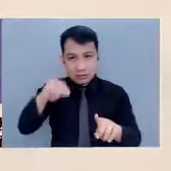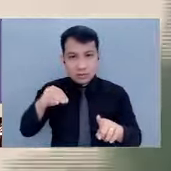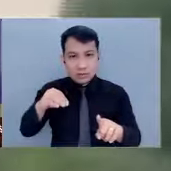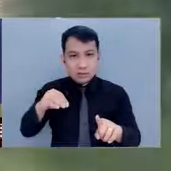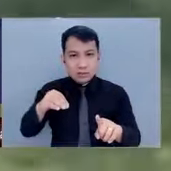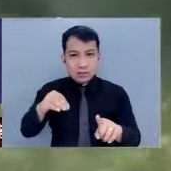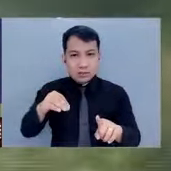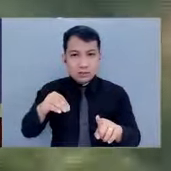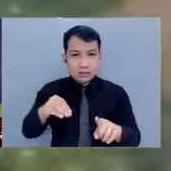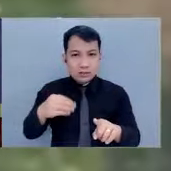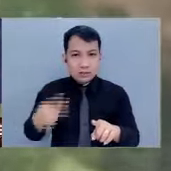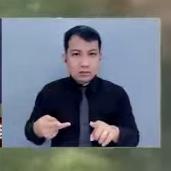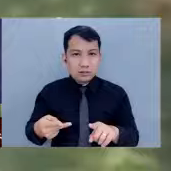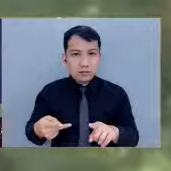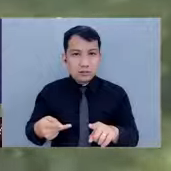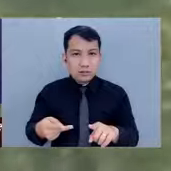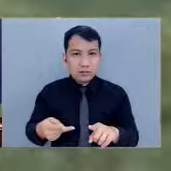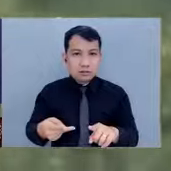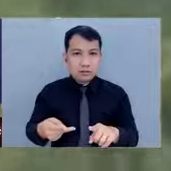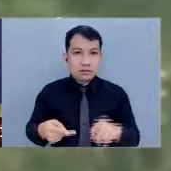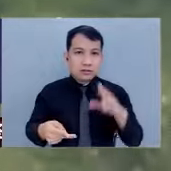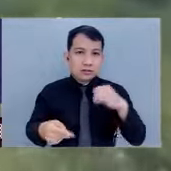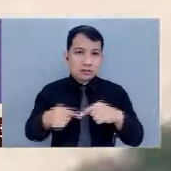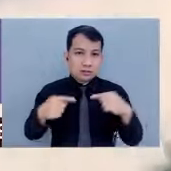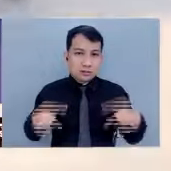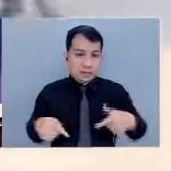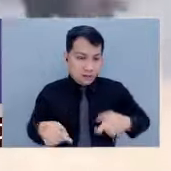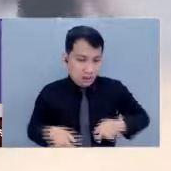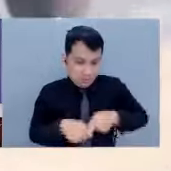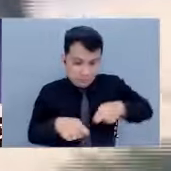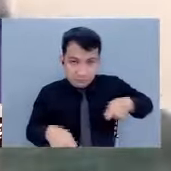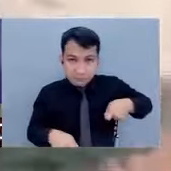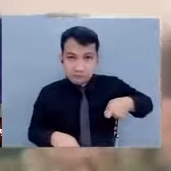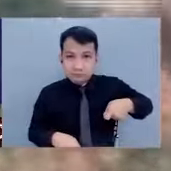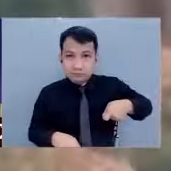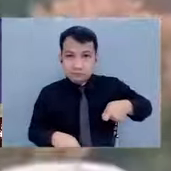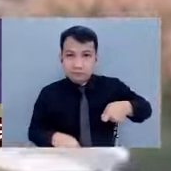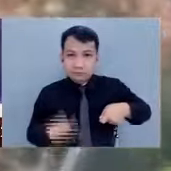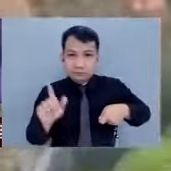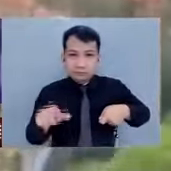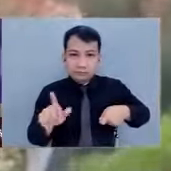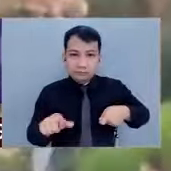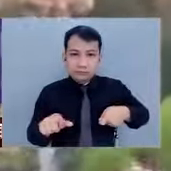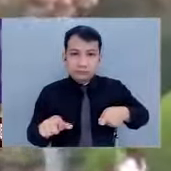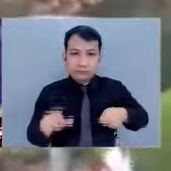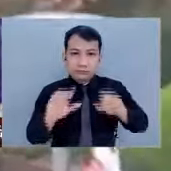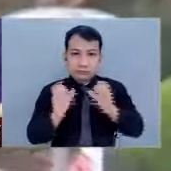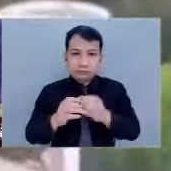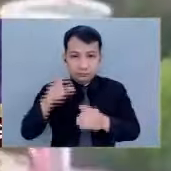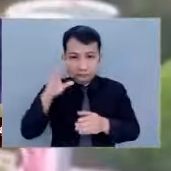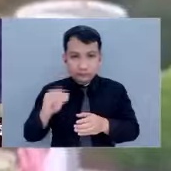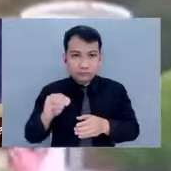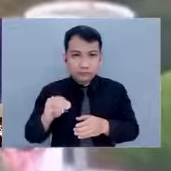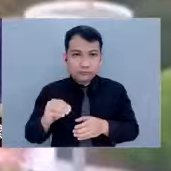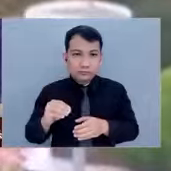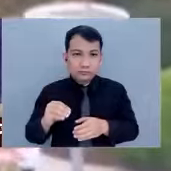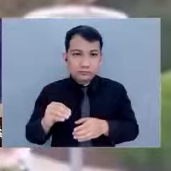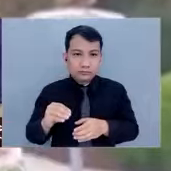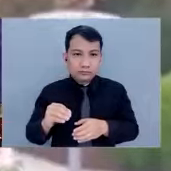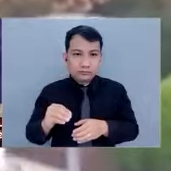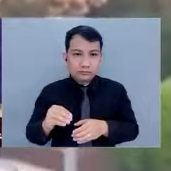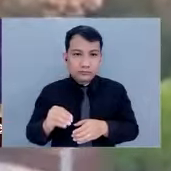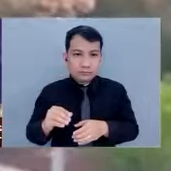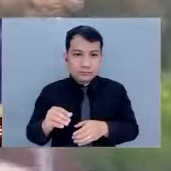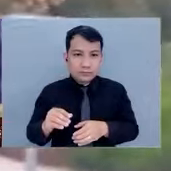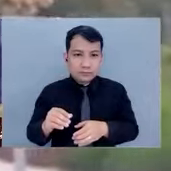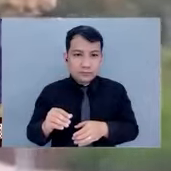sahig. Sinisindak siya ng kaaway na may dalang kutsilyo. Maya-maya lamang, isang grupo ng mga lalaki ang biglang sumugod sa direksyon ng